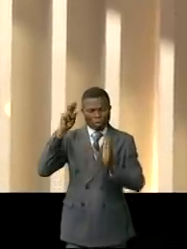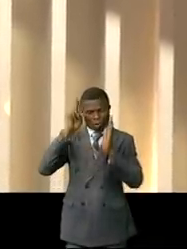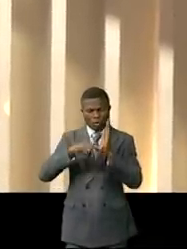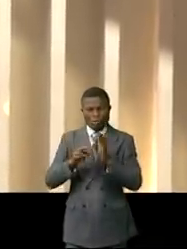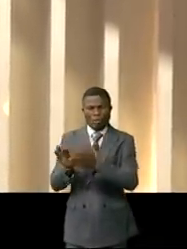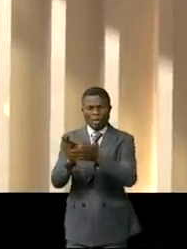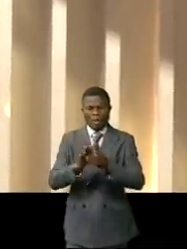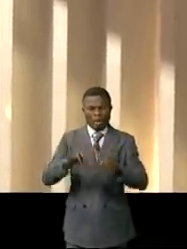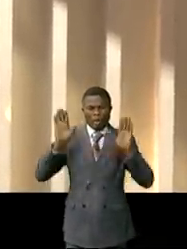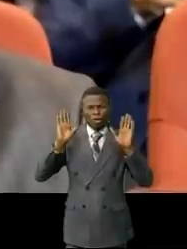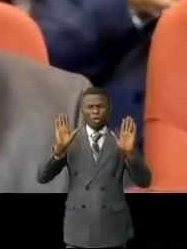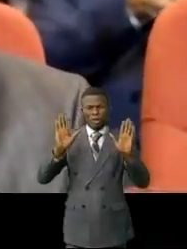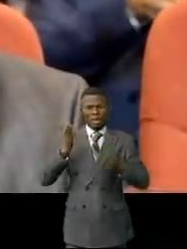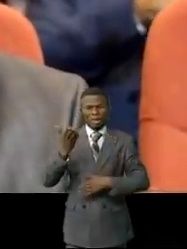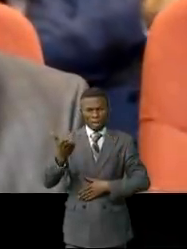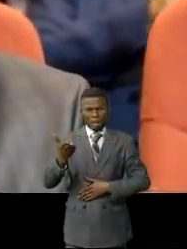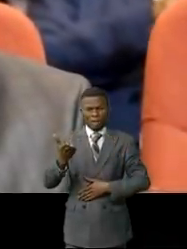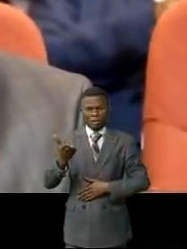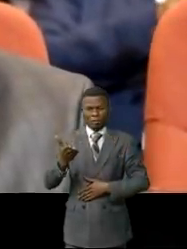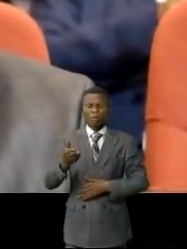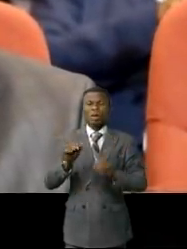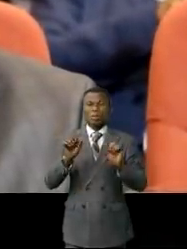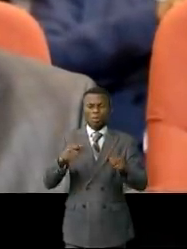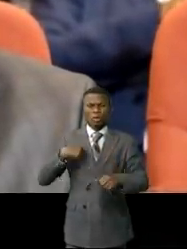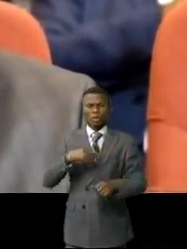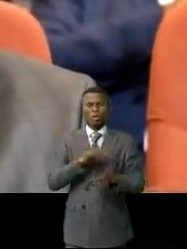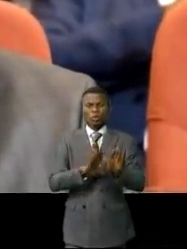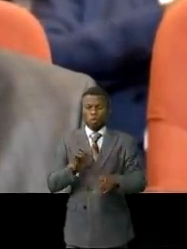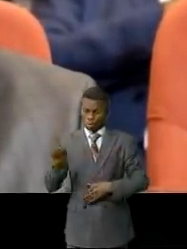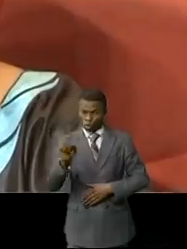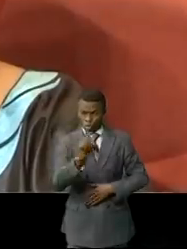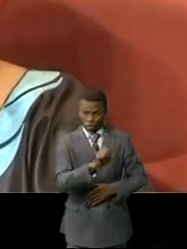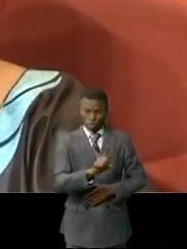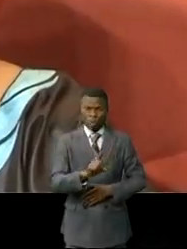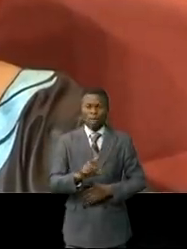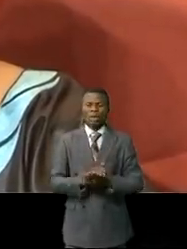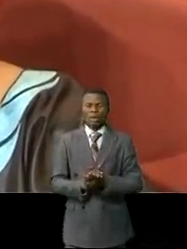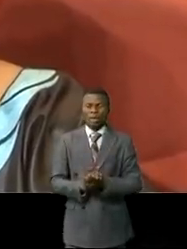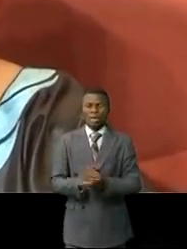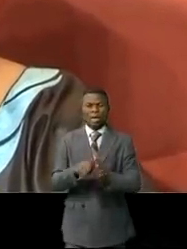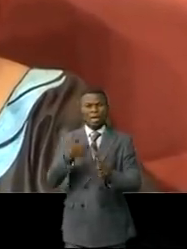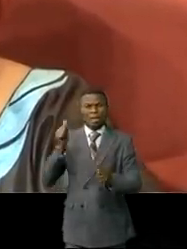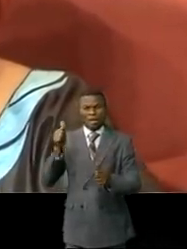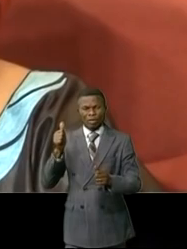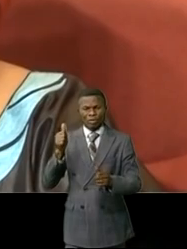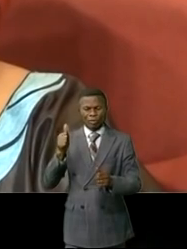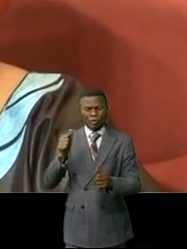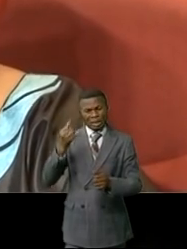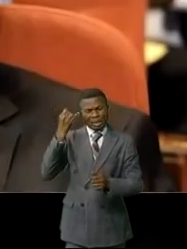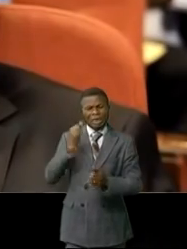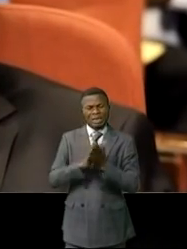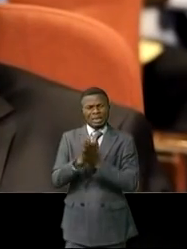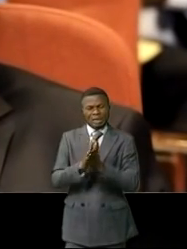sacrée, il est donc attendu de chacun de vous d'éviter des prises de position